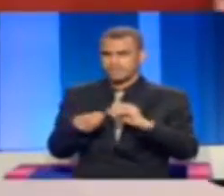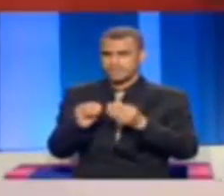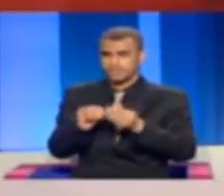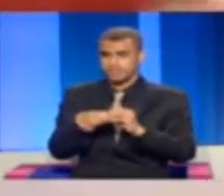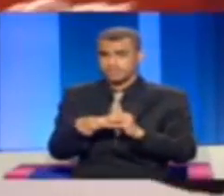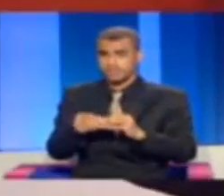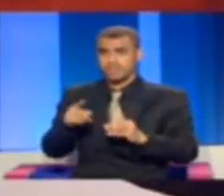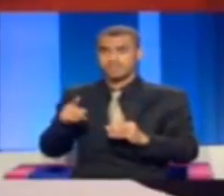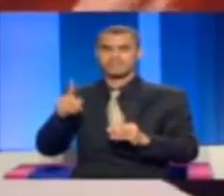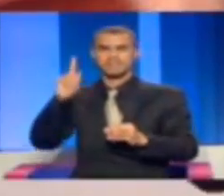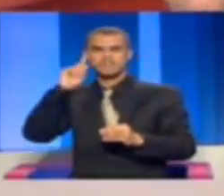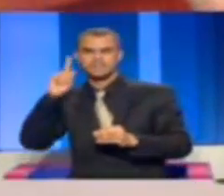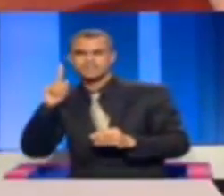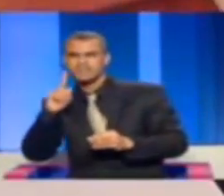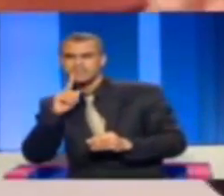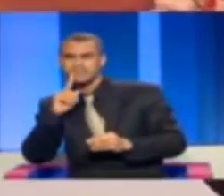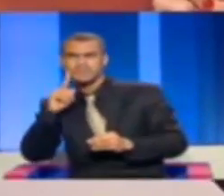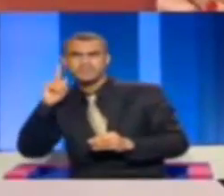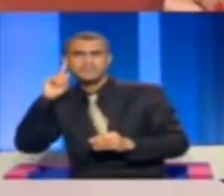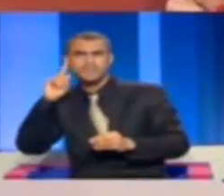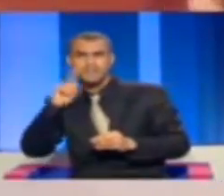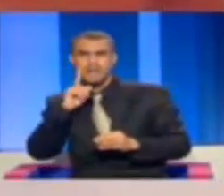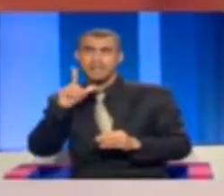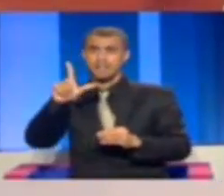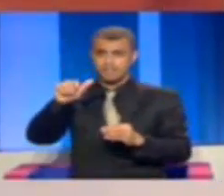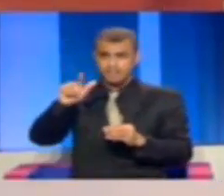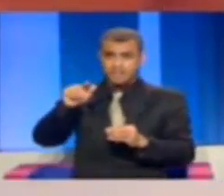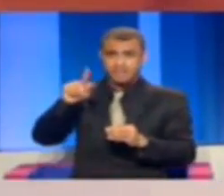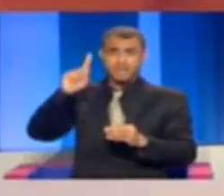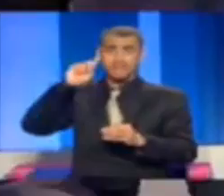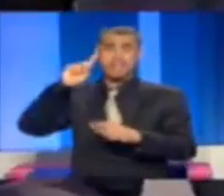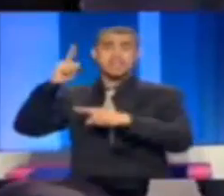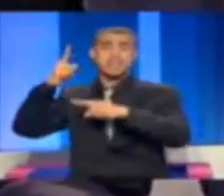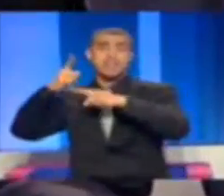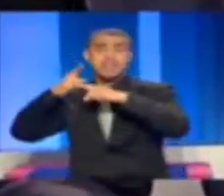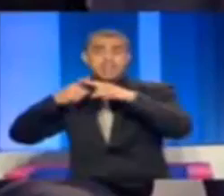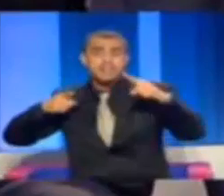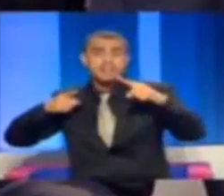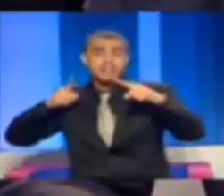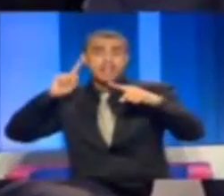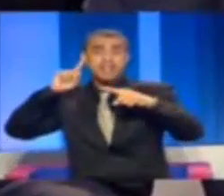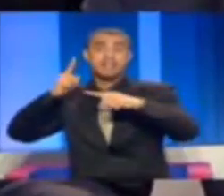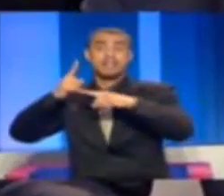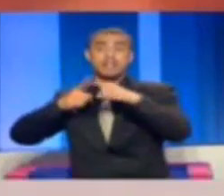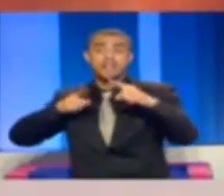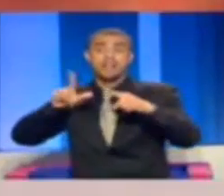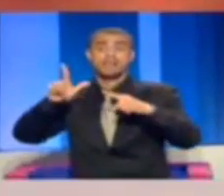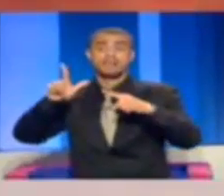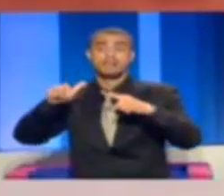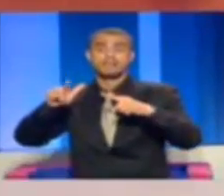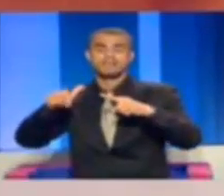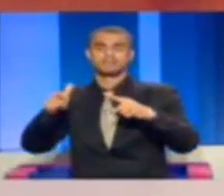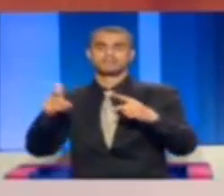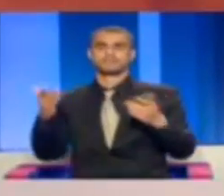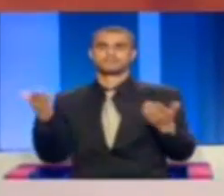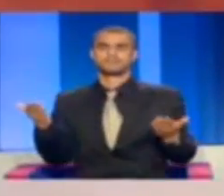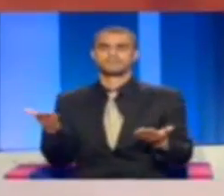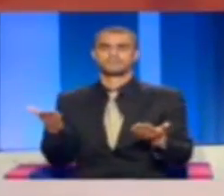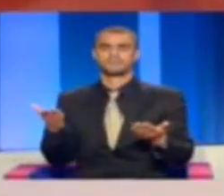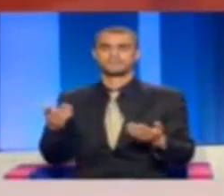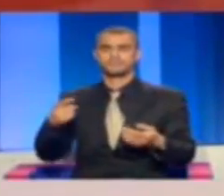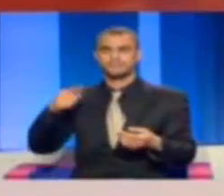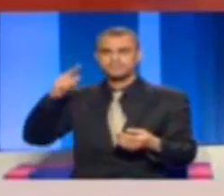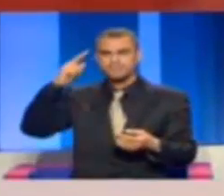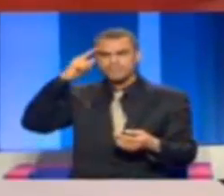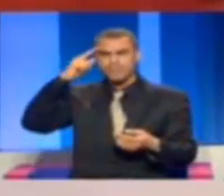ماشي فقط انعدام القدره على السمع، حتى ضعف السمع. يعني هنا هذا المصطلح كيجمل الامر، لان دائما احنا بالنسبه